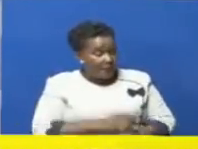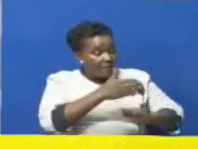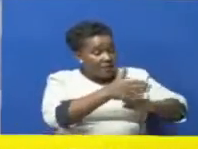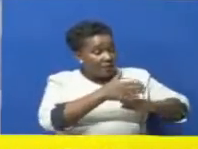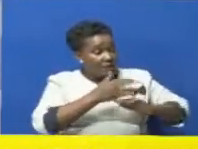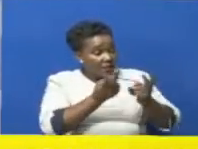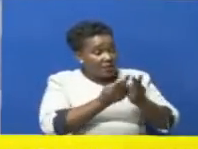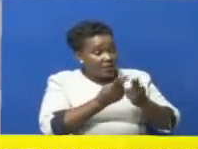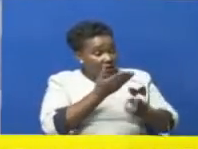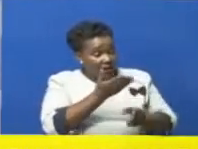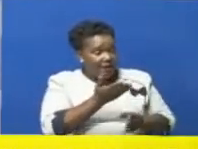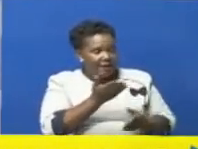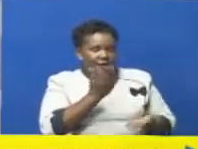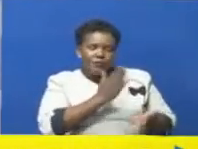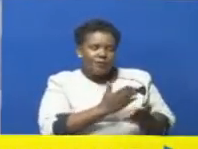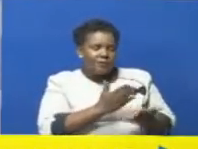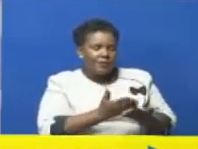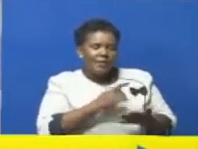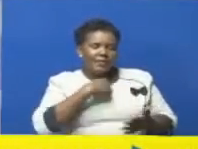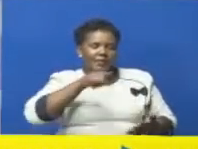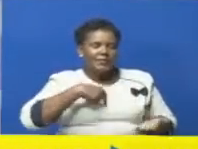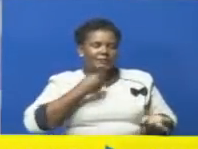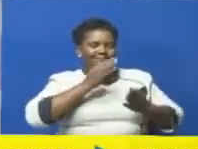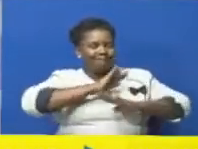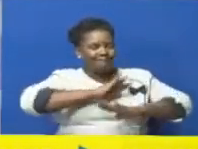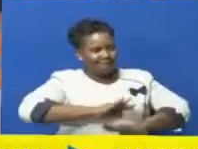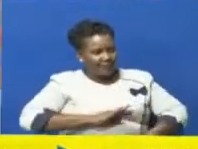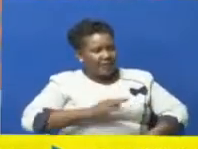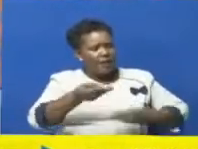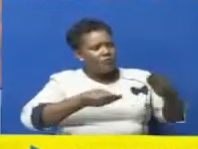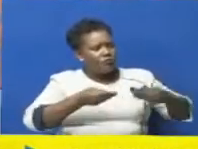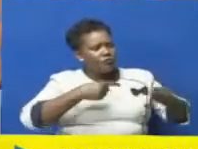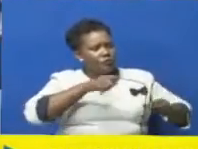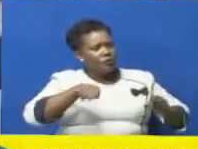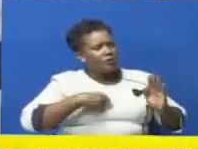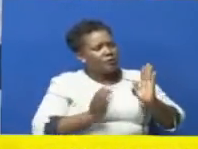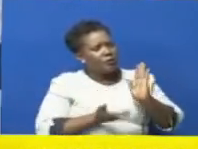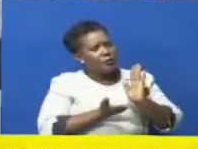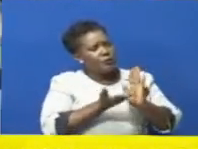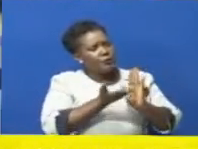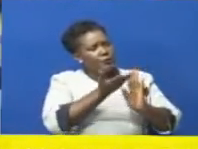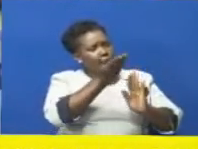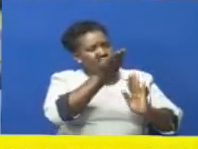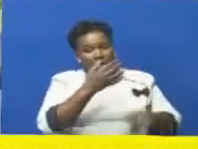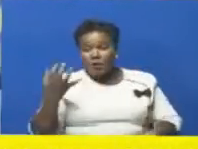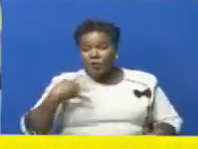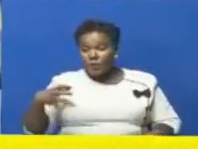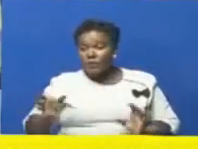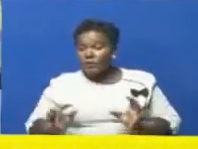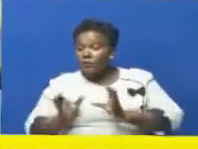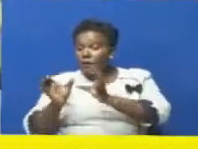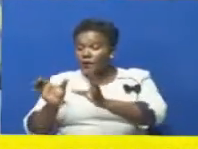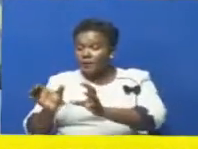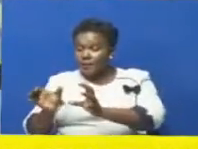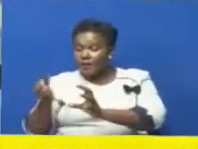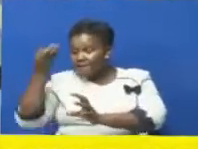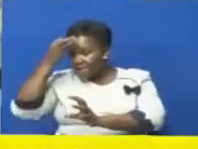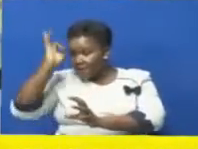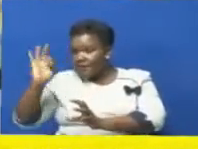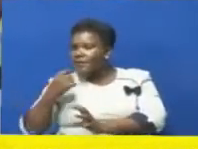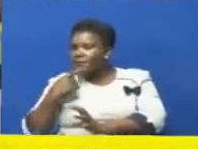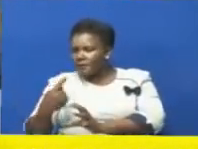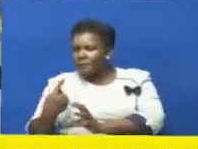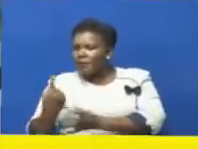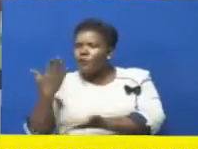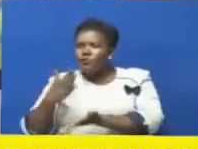tunapata faraja na uchumi unakuwa pamoja na tunapata mapato. Waziri wa Uwekezaji Ufaransa Frank Riesta amesema kuanza kwa